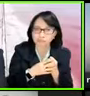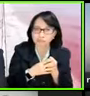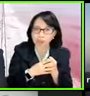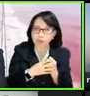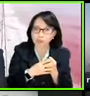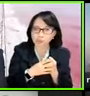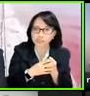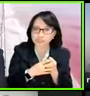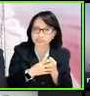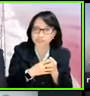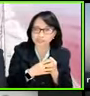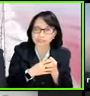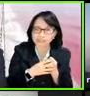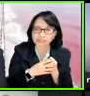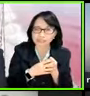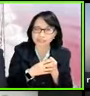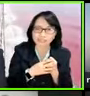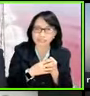Paulus